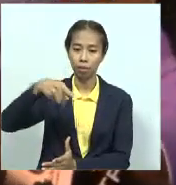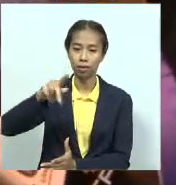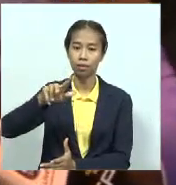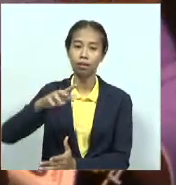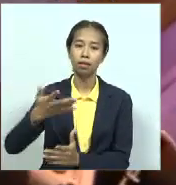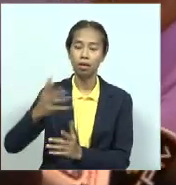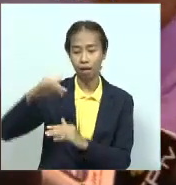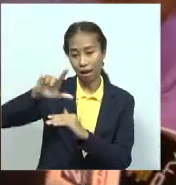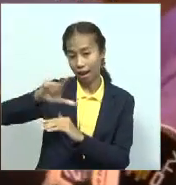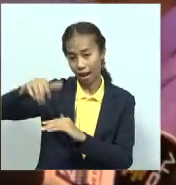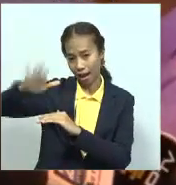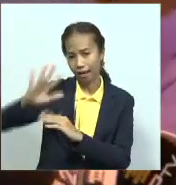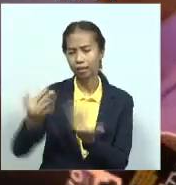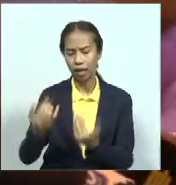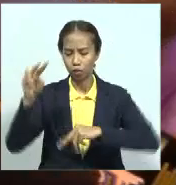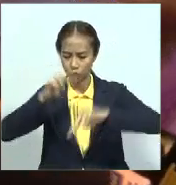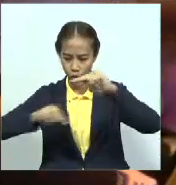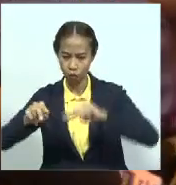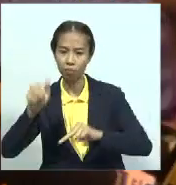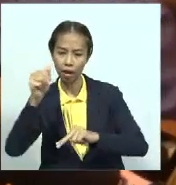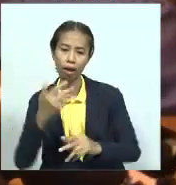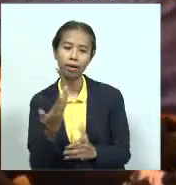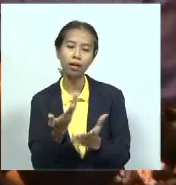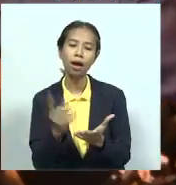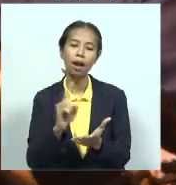พชรก็บอกว่าสามารถตรวจสอบได้โดยขอรายละเอียดจากกก